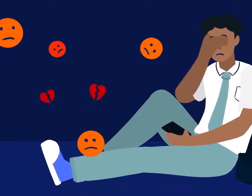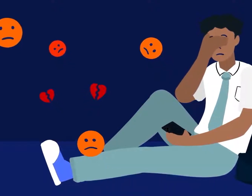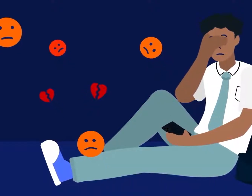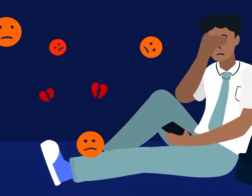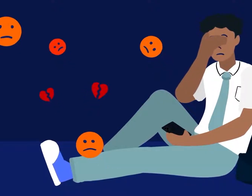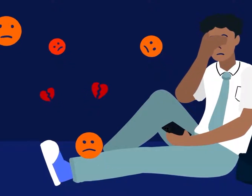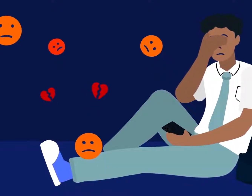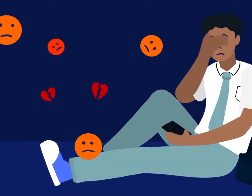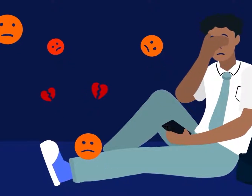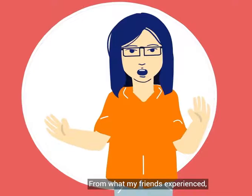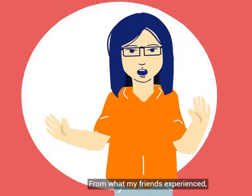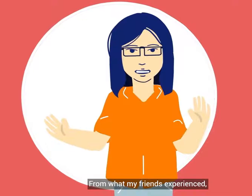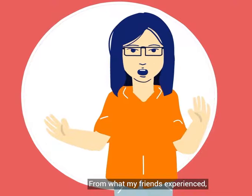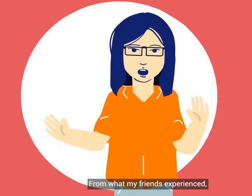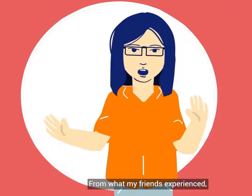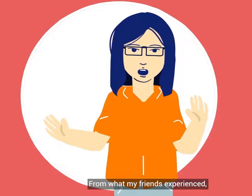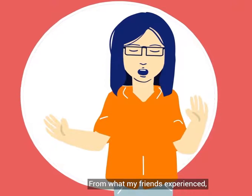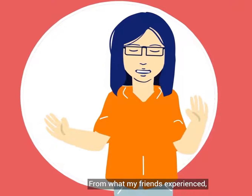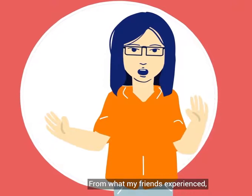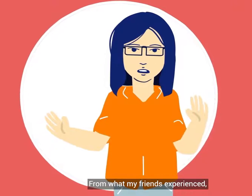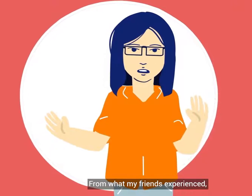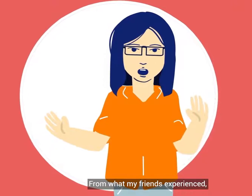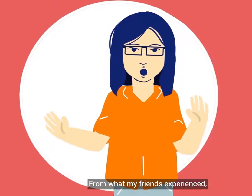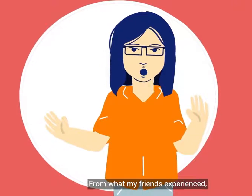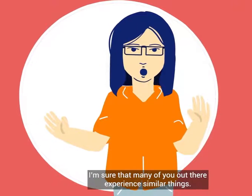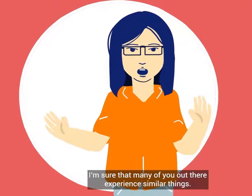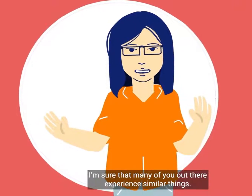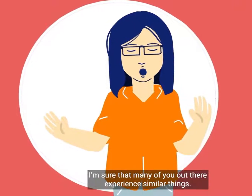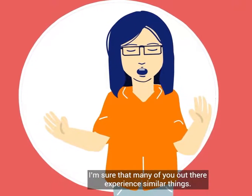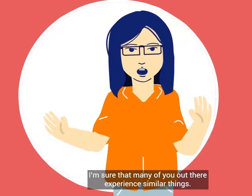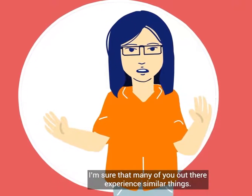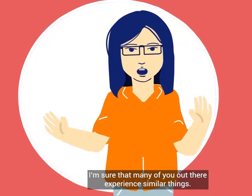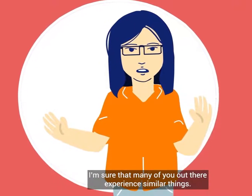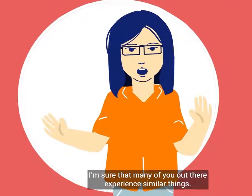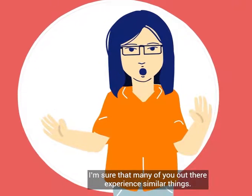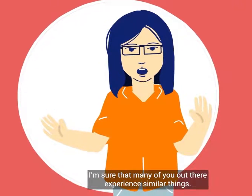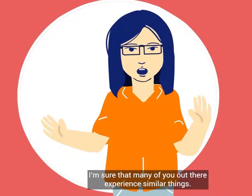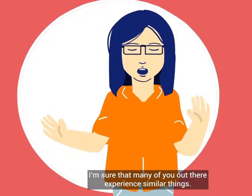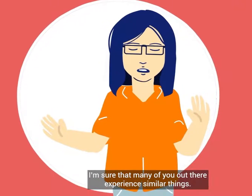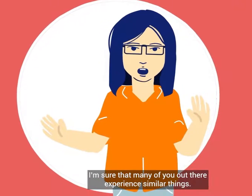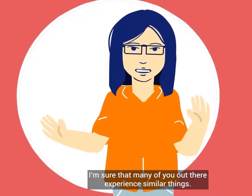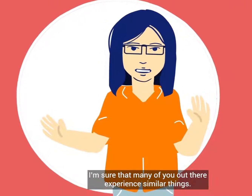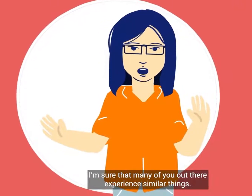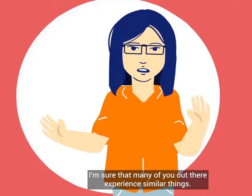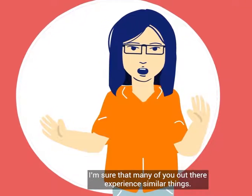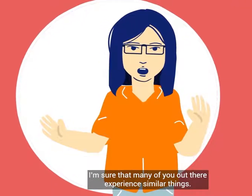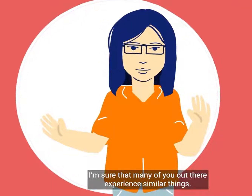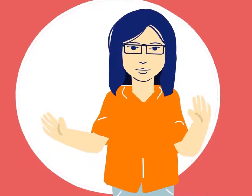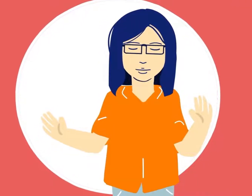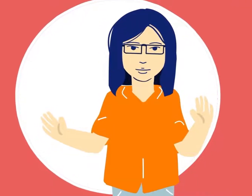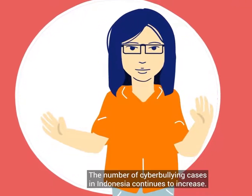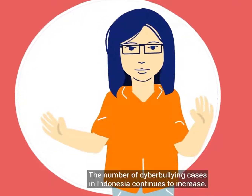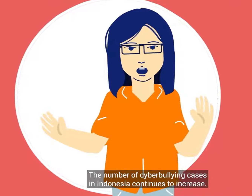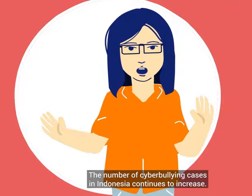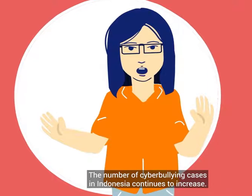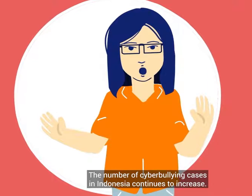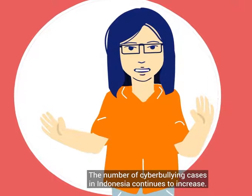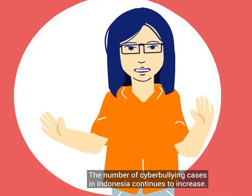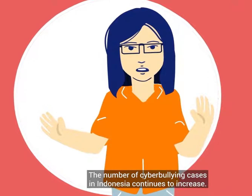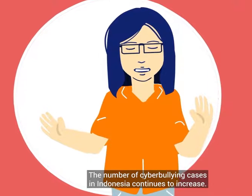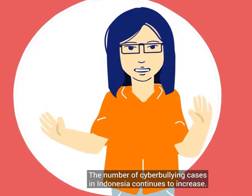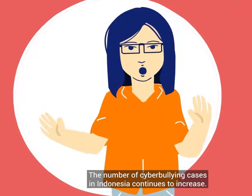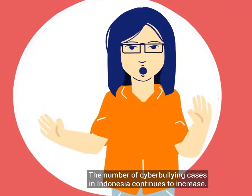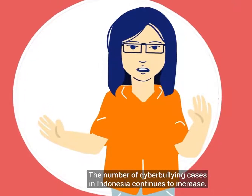sekolah. Dari apa yang dialami teman-temanku, pasti juga banyak teman-teman di luar sana yang mengalami hal serupa. Angka